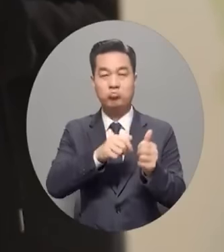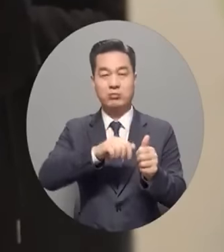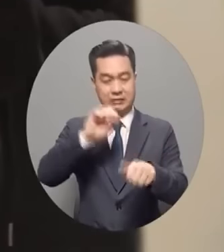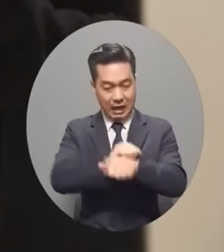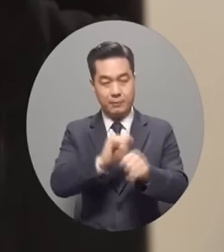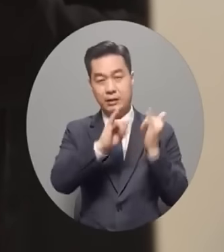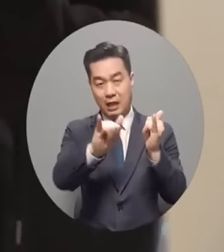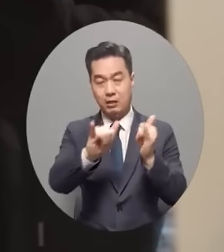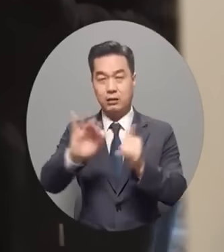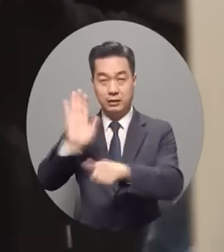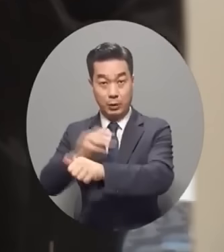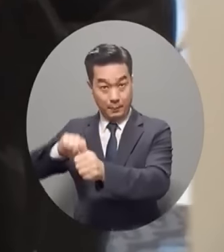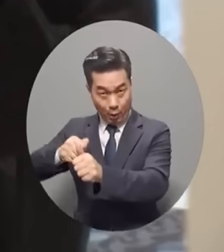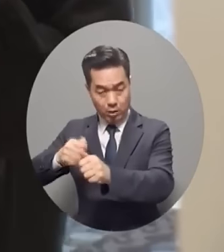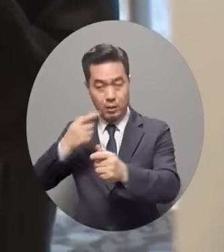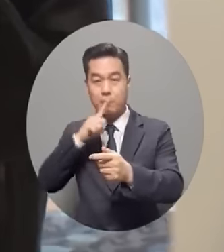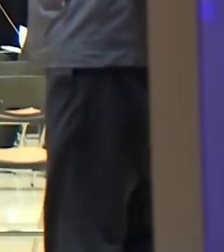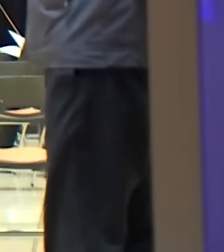MBC 뉴스 임소정입니다.